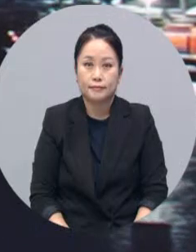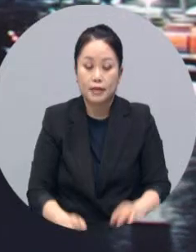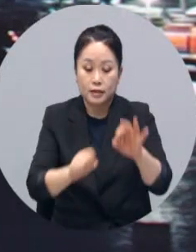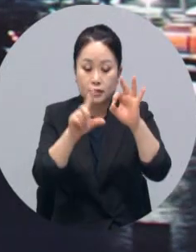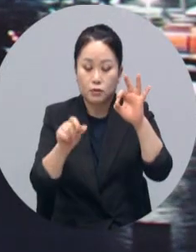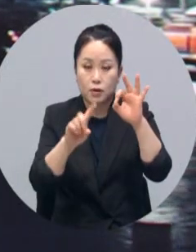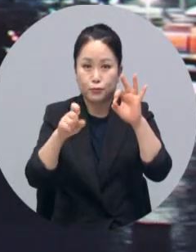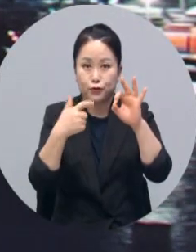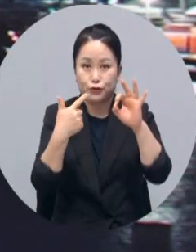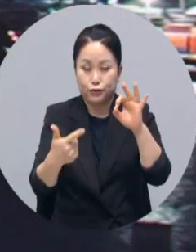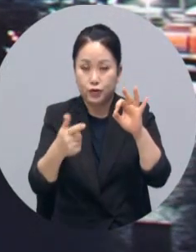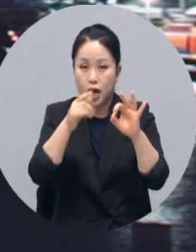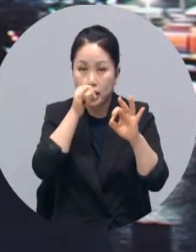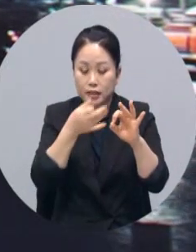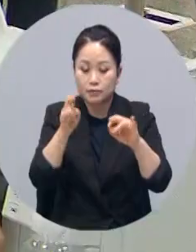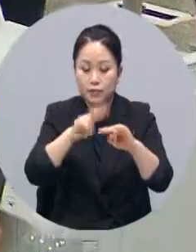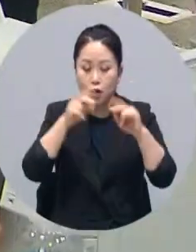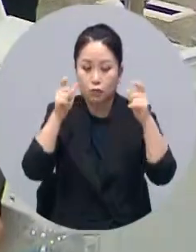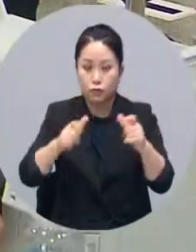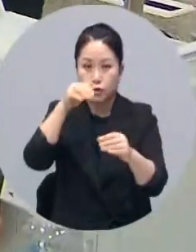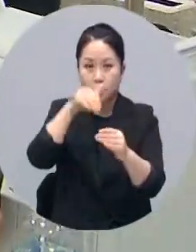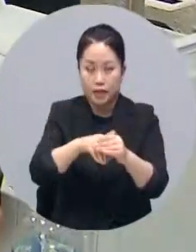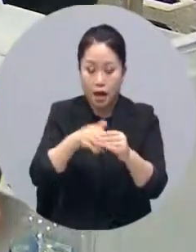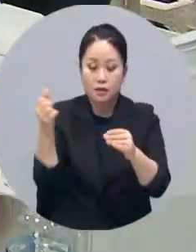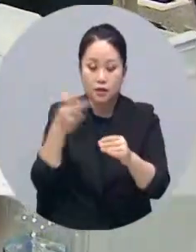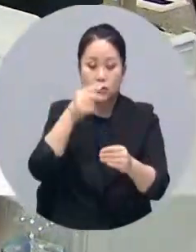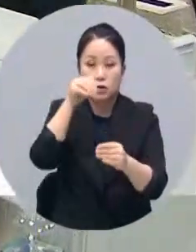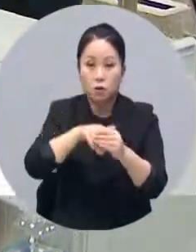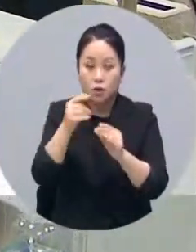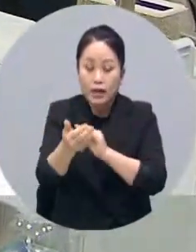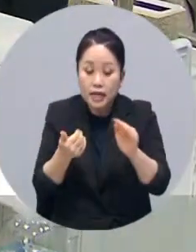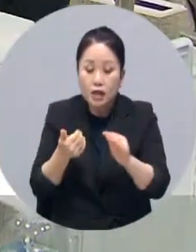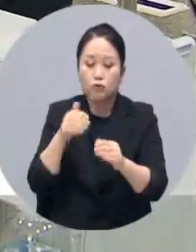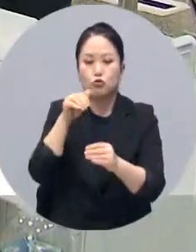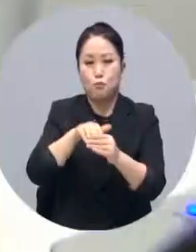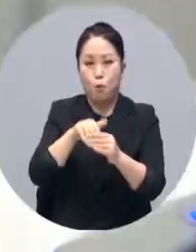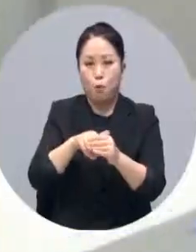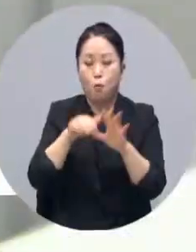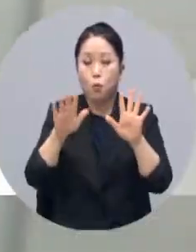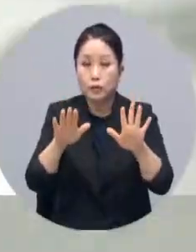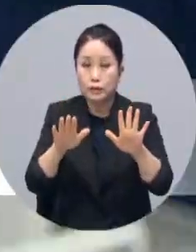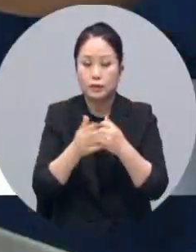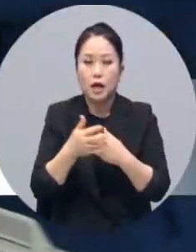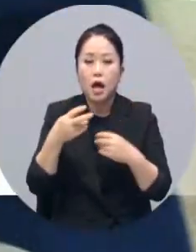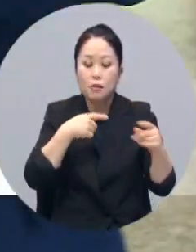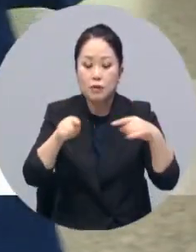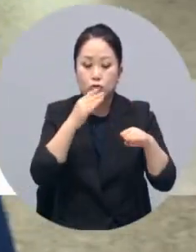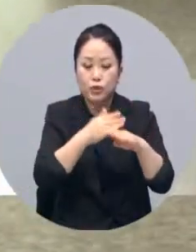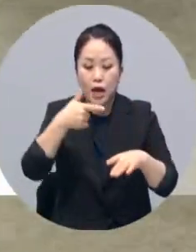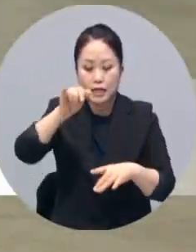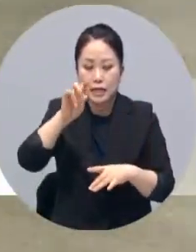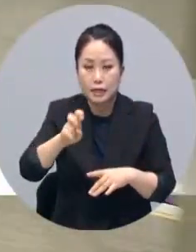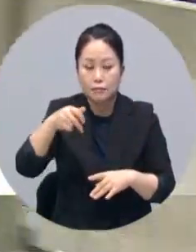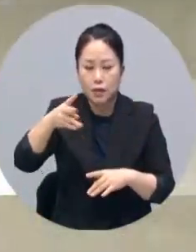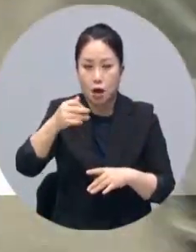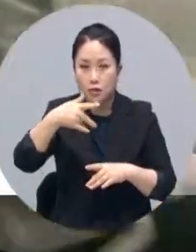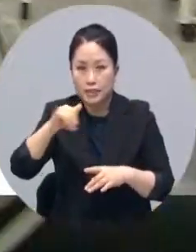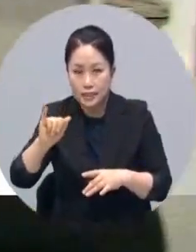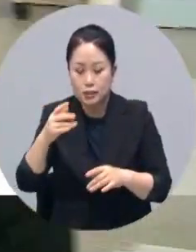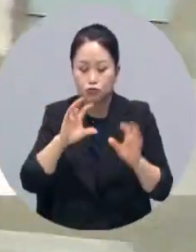오늘 16일 치러지는 금정구청장 보궐 선거 사전 투표 첫날인 오늘 더불어민주당 김경지 후보와 국민의 힘